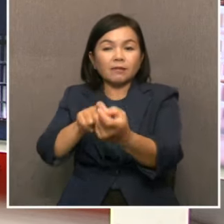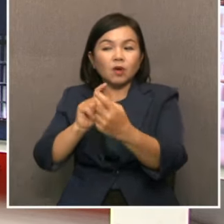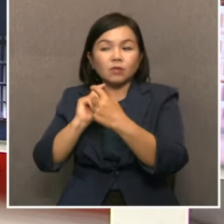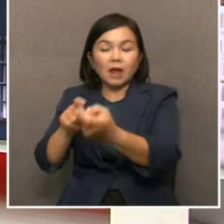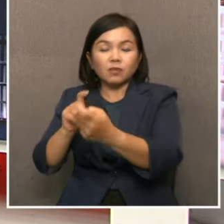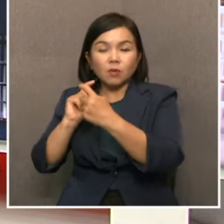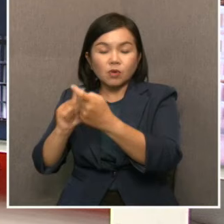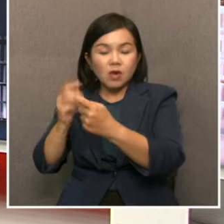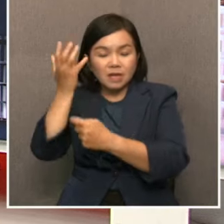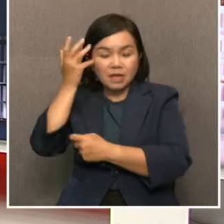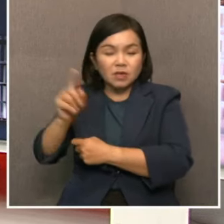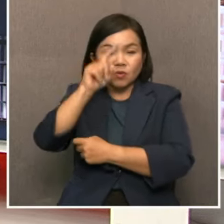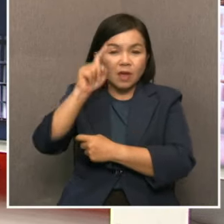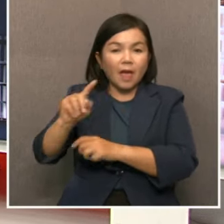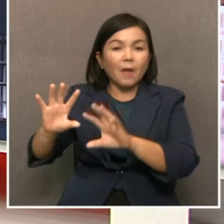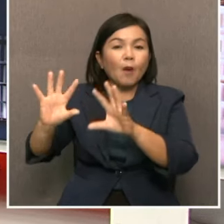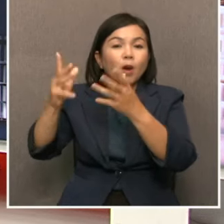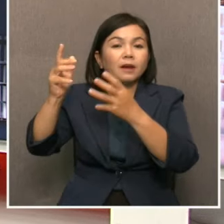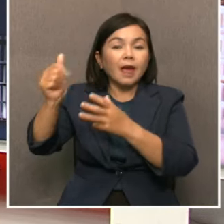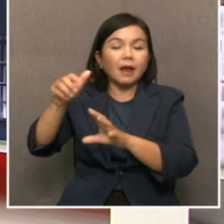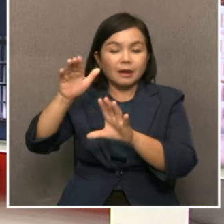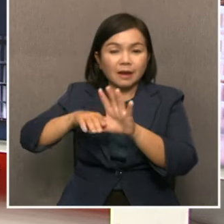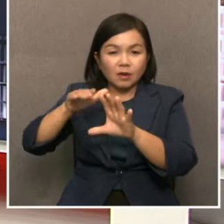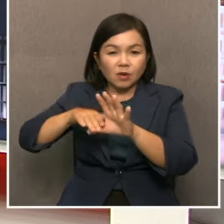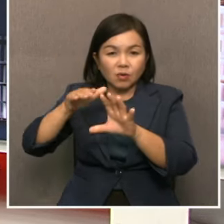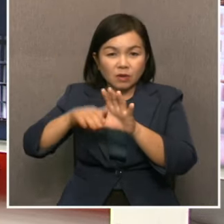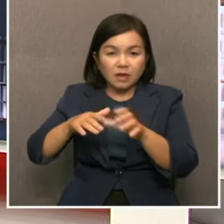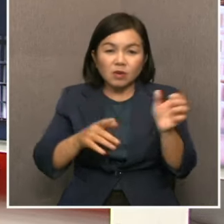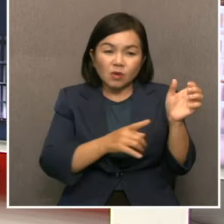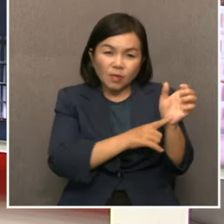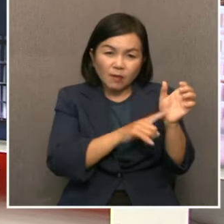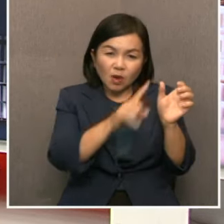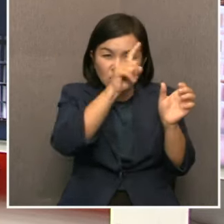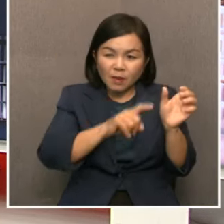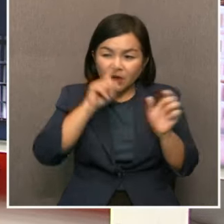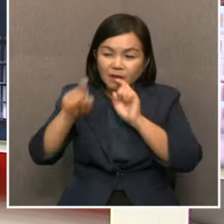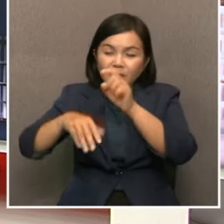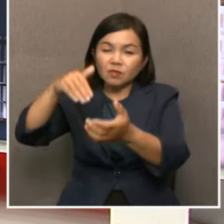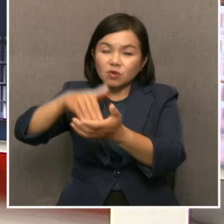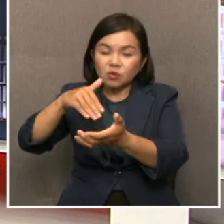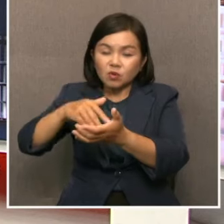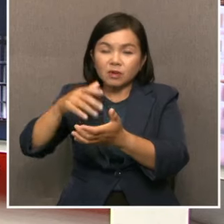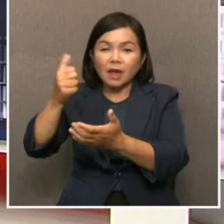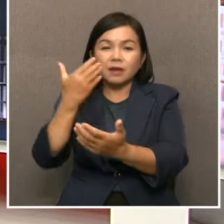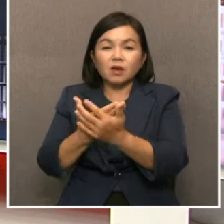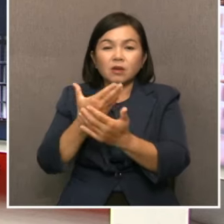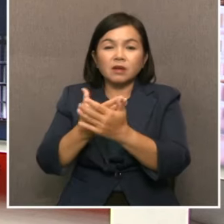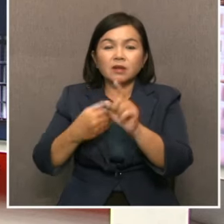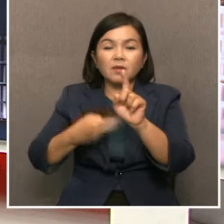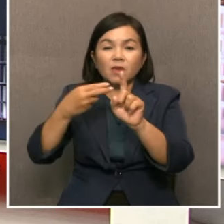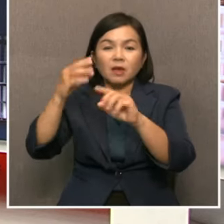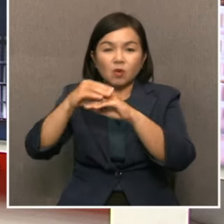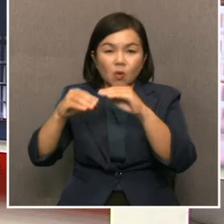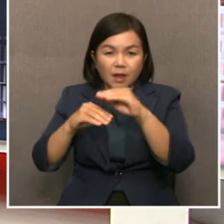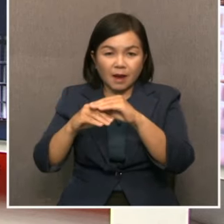ได้คลายข้อสงสัยสำหรับการลงทะเบียนในแอปพลิเคชันทางรัฐเพื่อเข้าร่วมโครงการ Digital Wallet 10,000 บาทนะคะโ